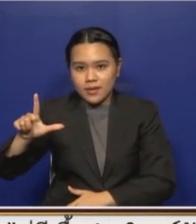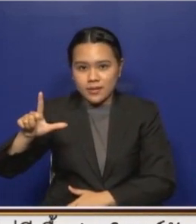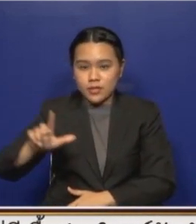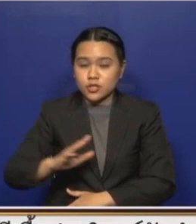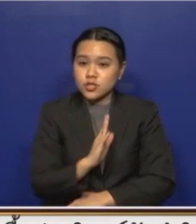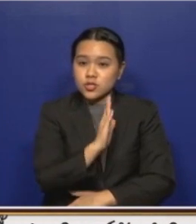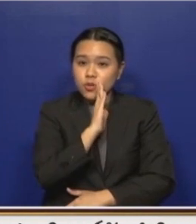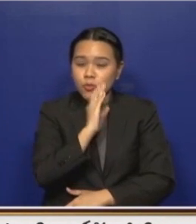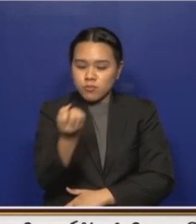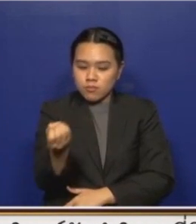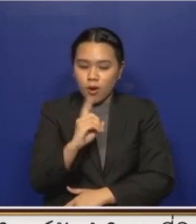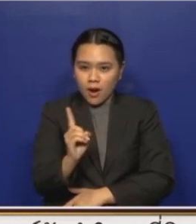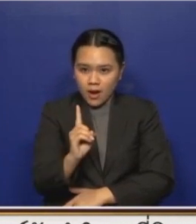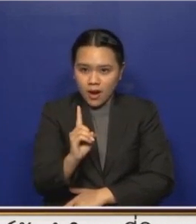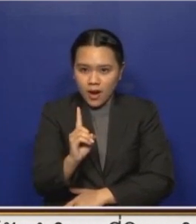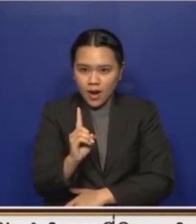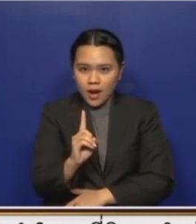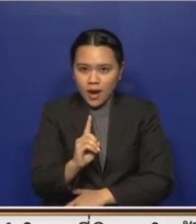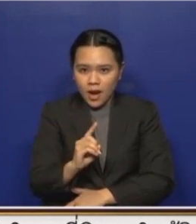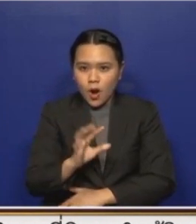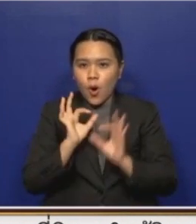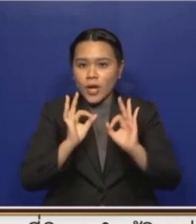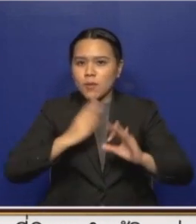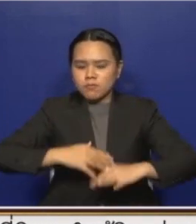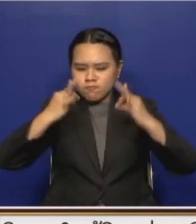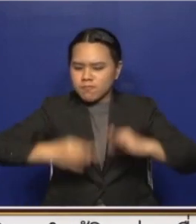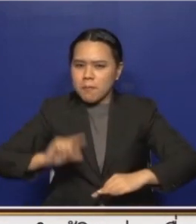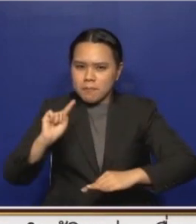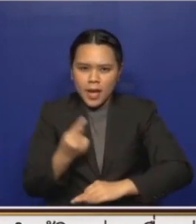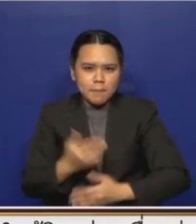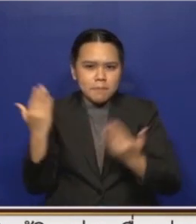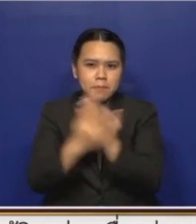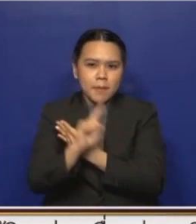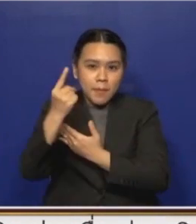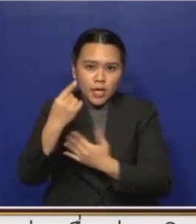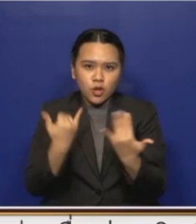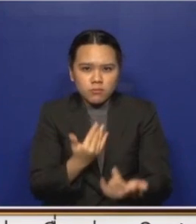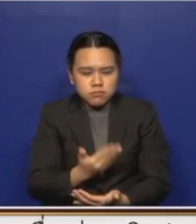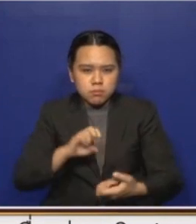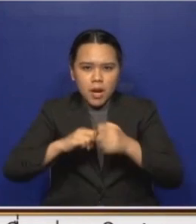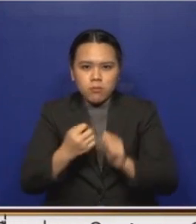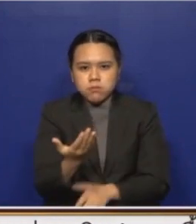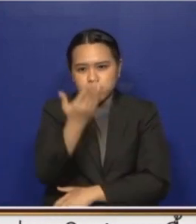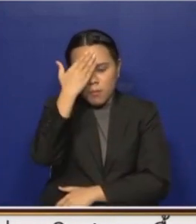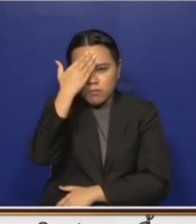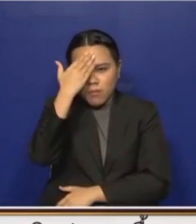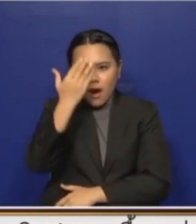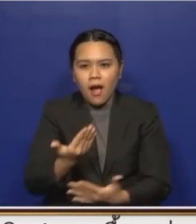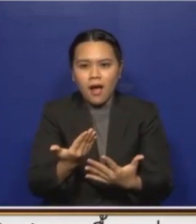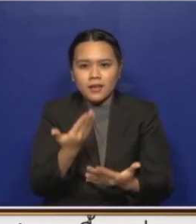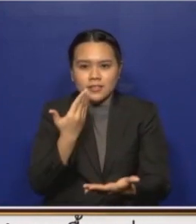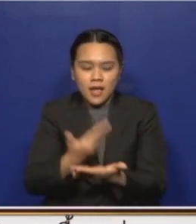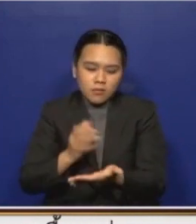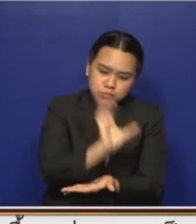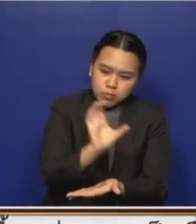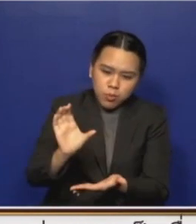ถนนแม้กระทั่งไม่จ่ายเงินข้าราชการซึ่งมันเป็นไปไม่ได้ในความเป็นจริงนะฮะเท่ากับท่